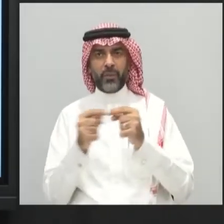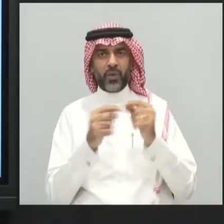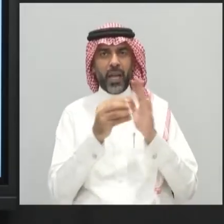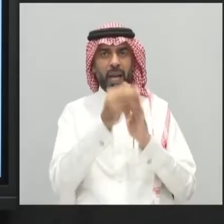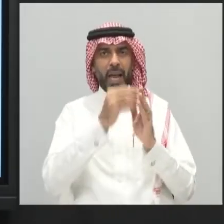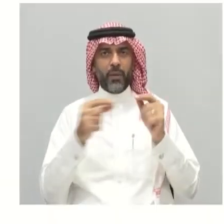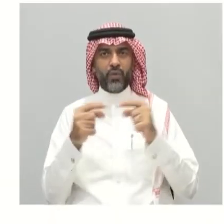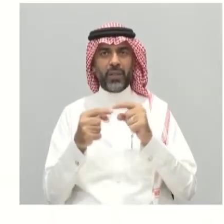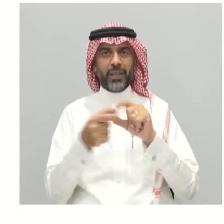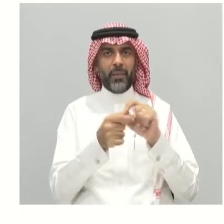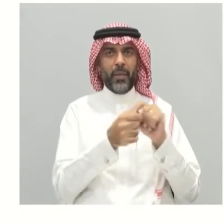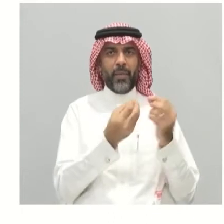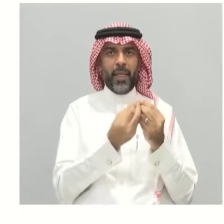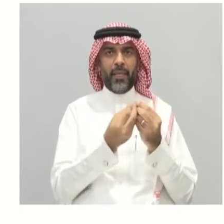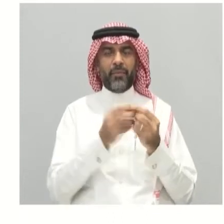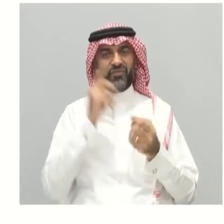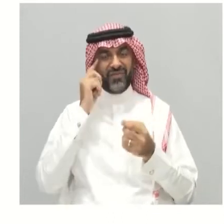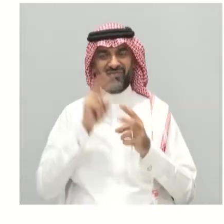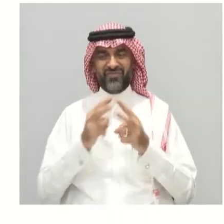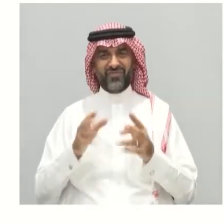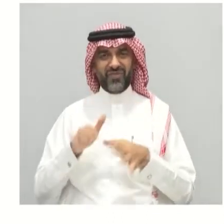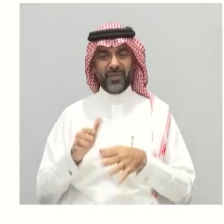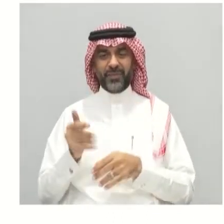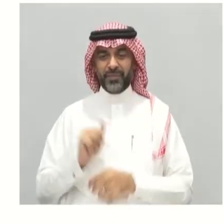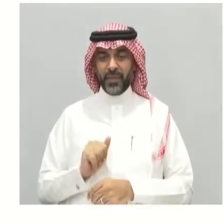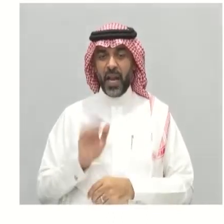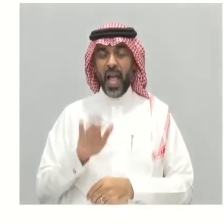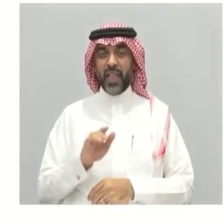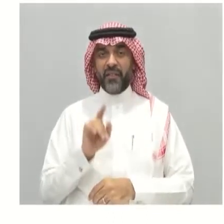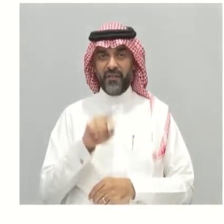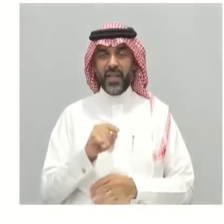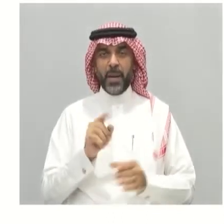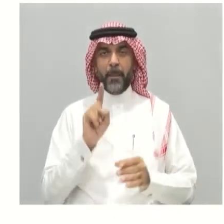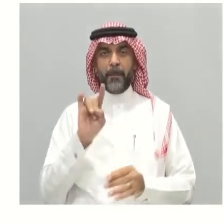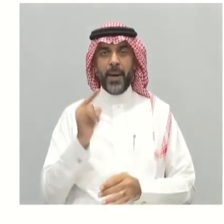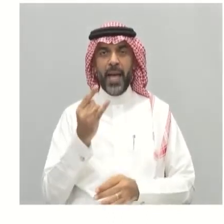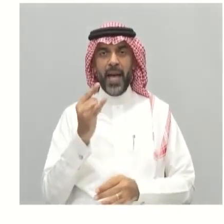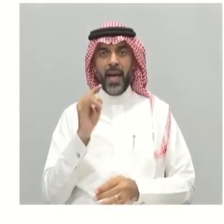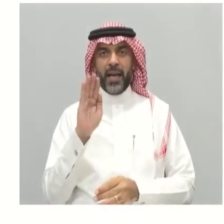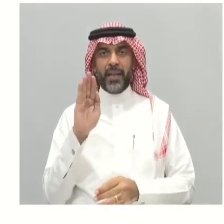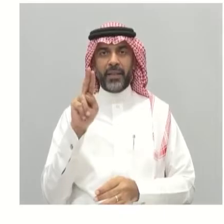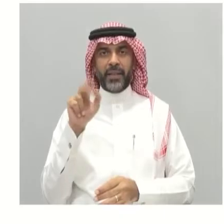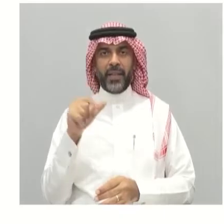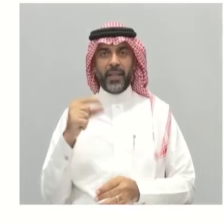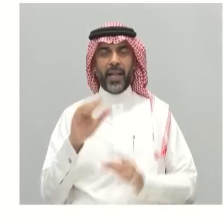ايضا تحتوي على بلاستيدات ماذا خضراء تحتوي على بلاستيدات ماذا خضراء